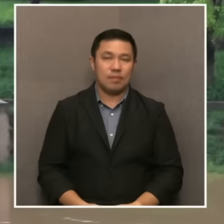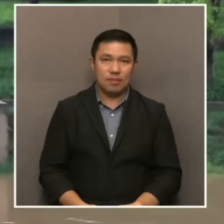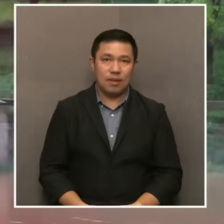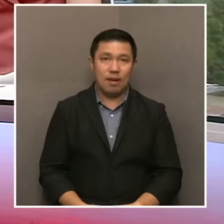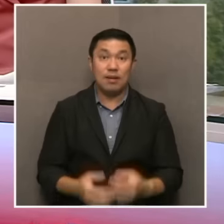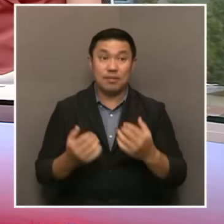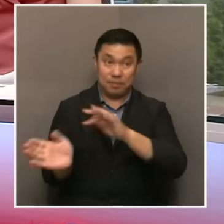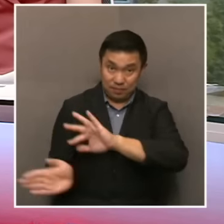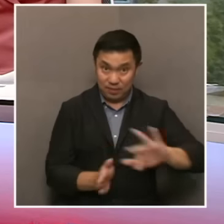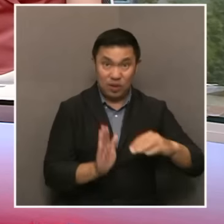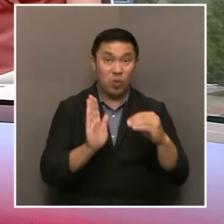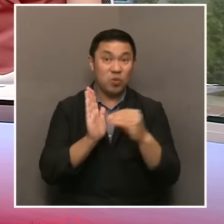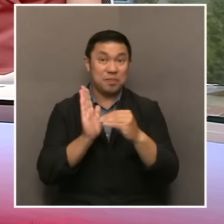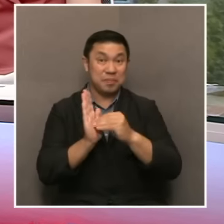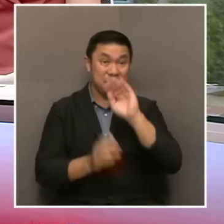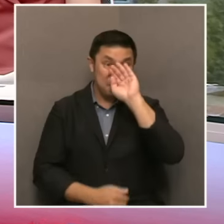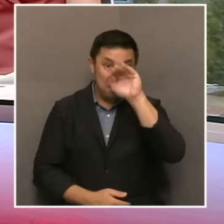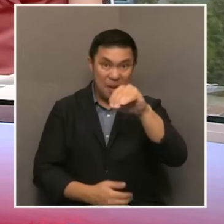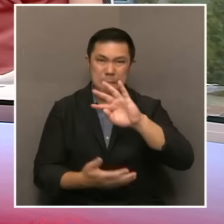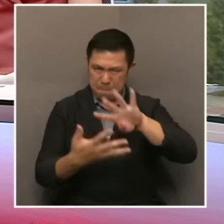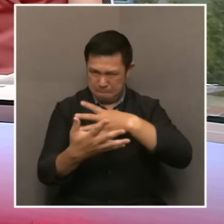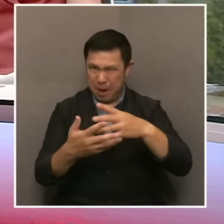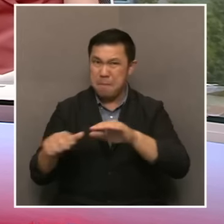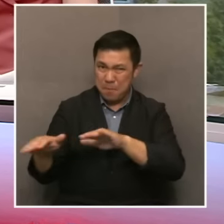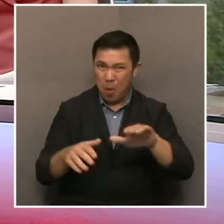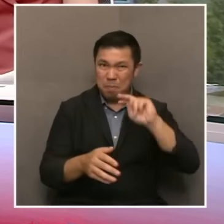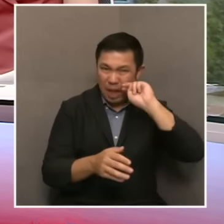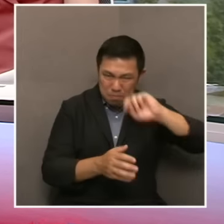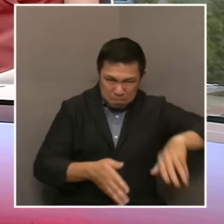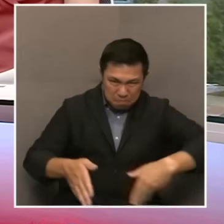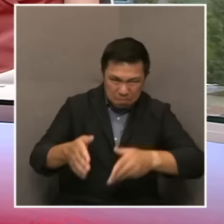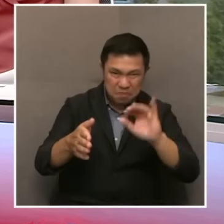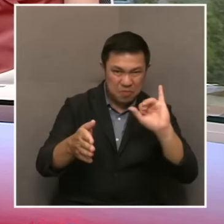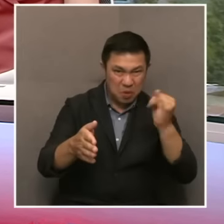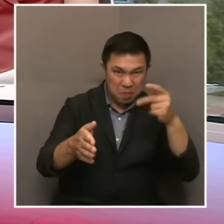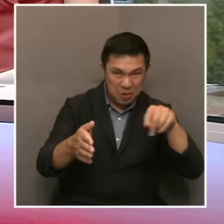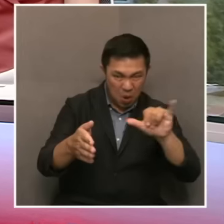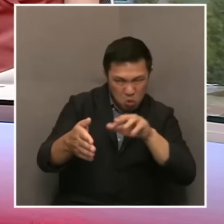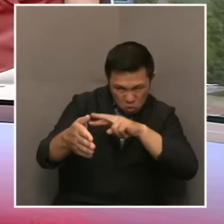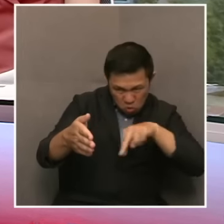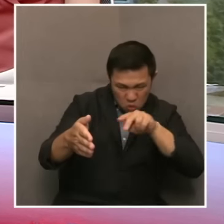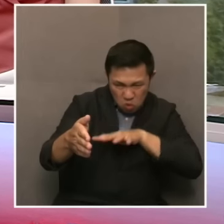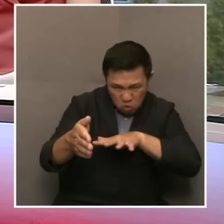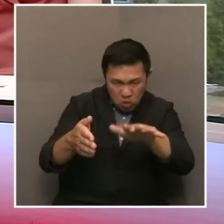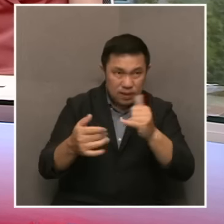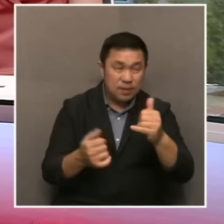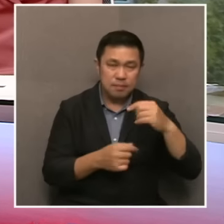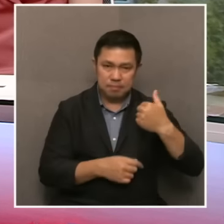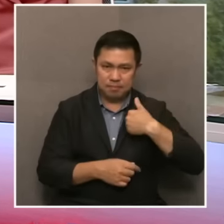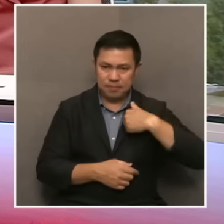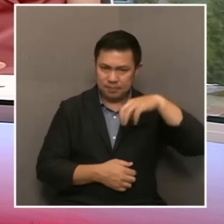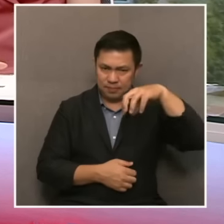ท้านกรุงเทพมหานครนะคะก็เตรียมเฝ้าระวังระดับแม่น้ำเจ้าพระยาที่ไหลผ่านนะคะหลังจากที่จุดวัดสถานี